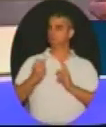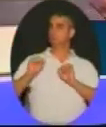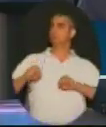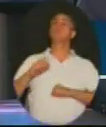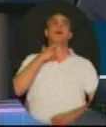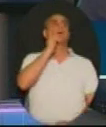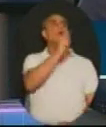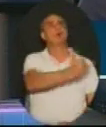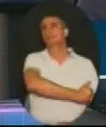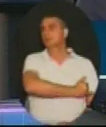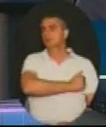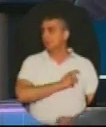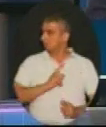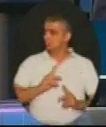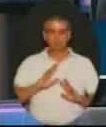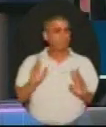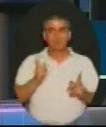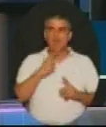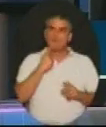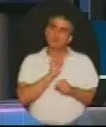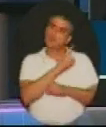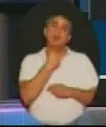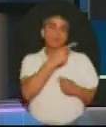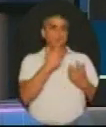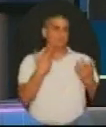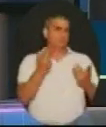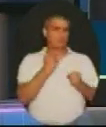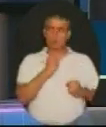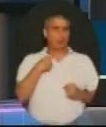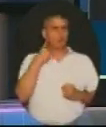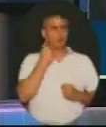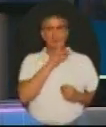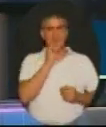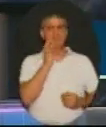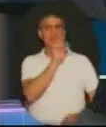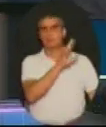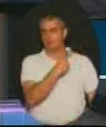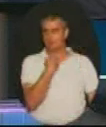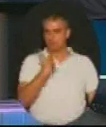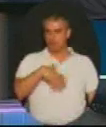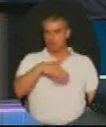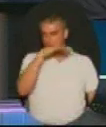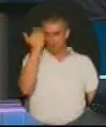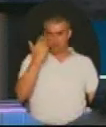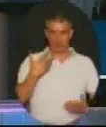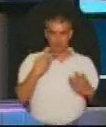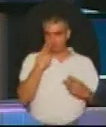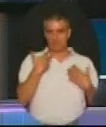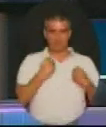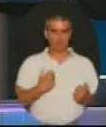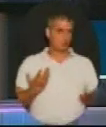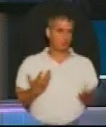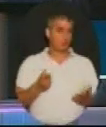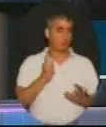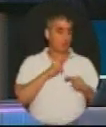אוטוריטה? כן, כן. אף אחד לא מקשיבים לה? אף אחד לא ערער על העניין הביטחוני. אגב, לא שמעתי תביעת דיבה, כן? על אמירה כל כך חמורה ביטחונית.